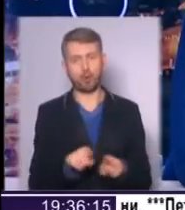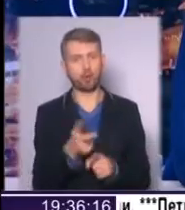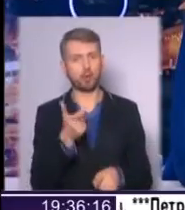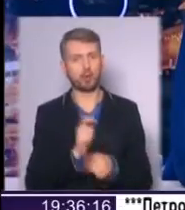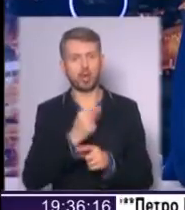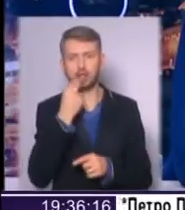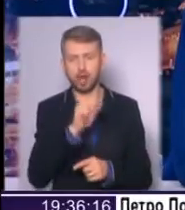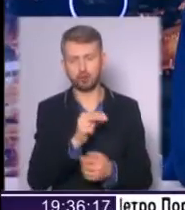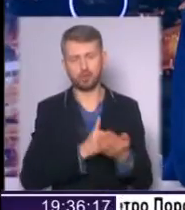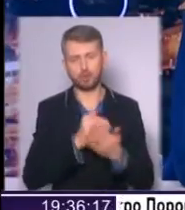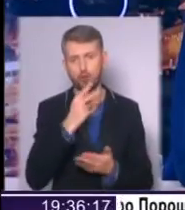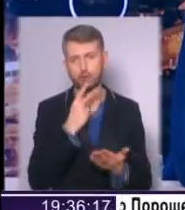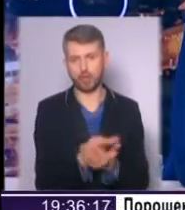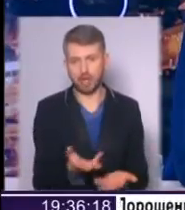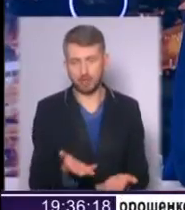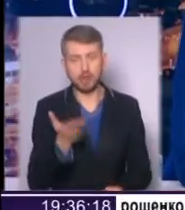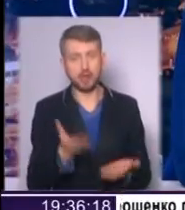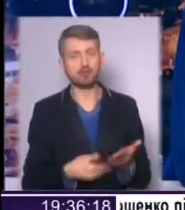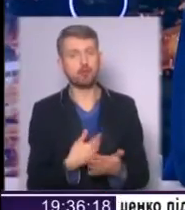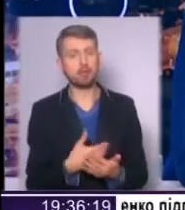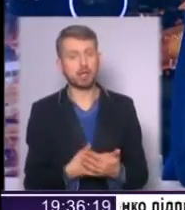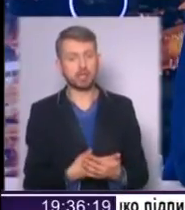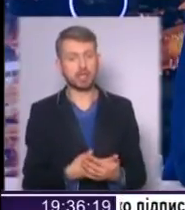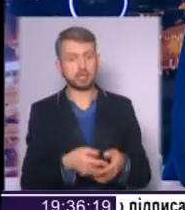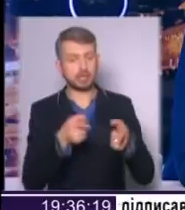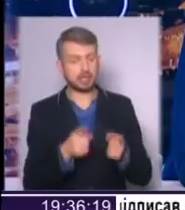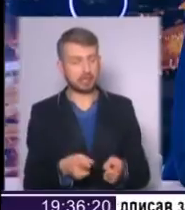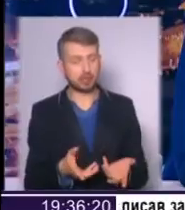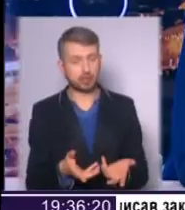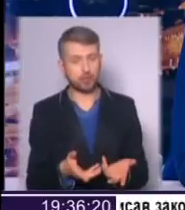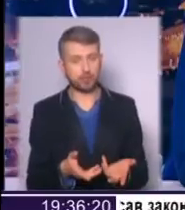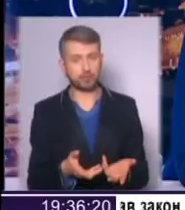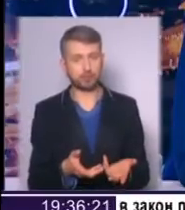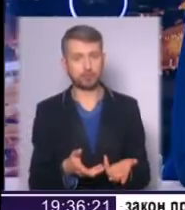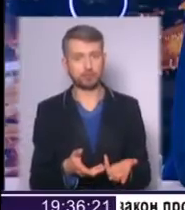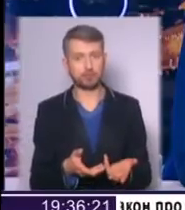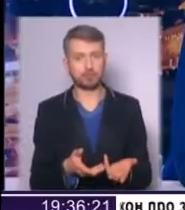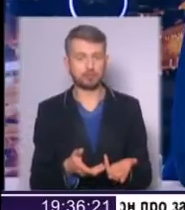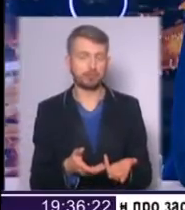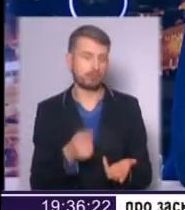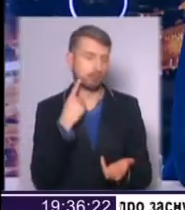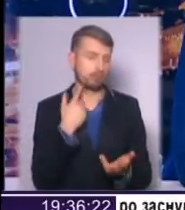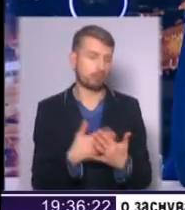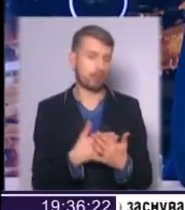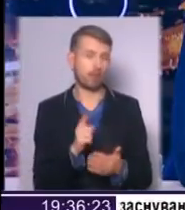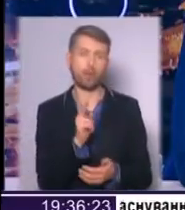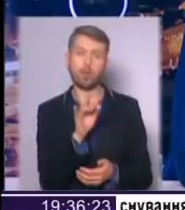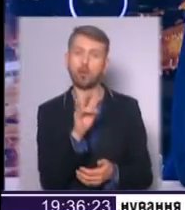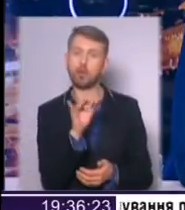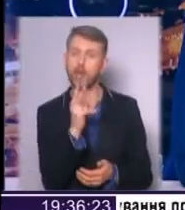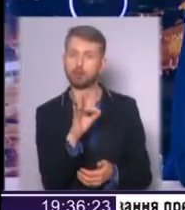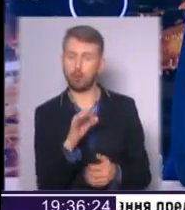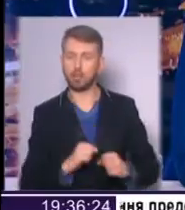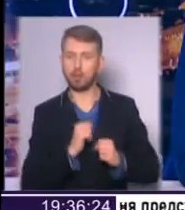найкращому високому вигляді. Тобто якщо, наприклад, дійсно вдати собі, що дійсно Кананенко намагався